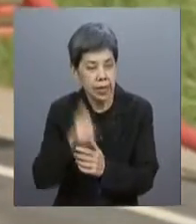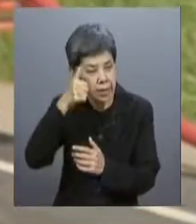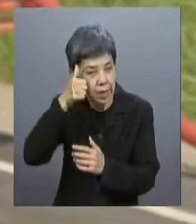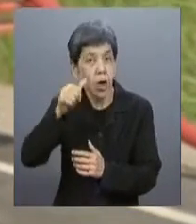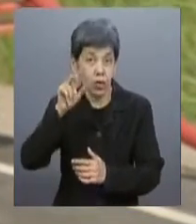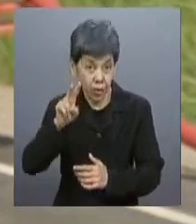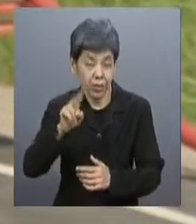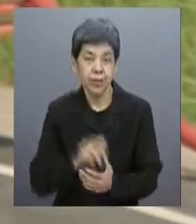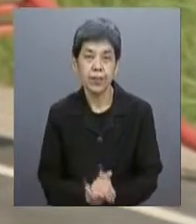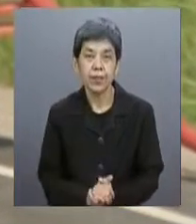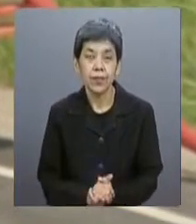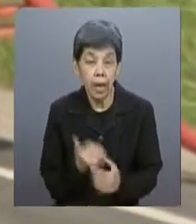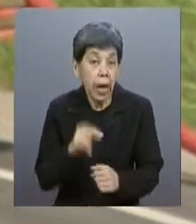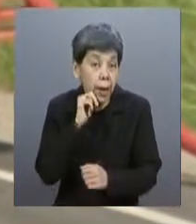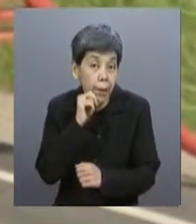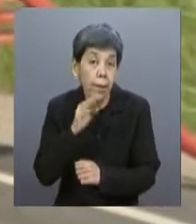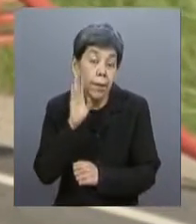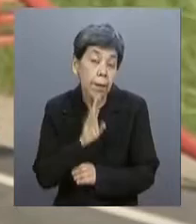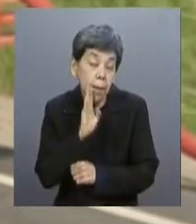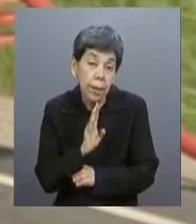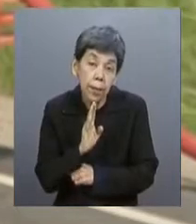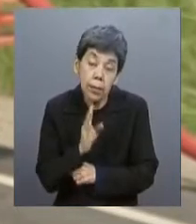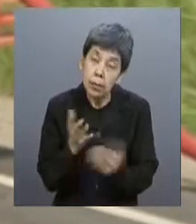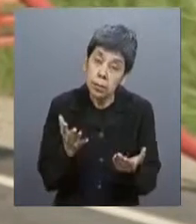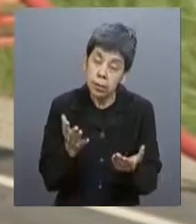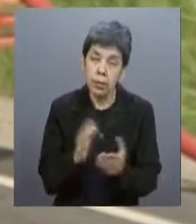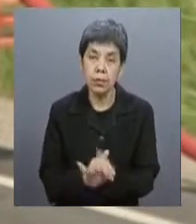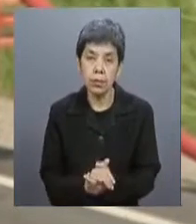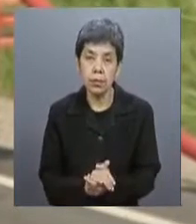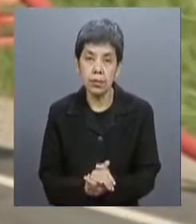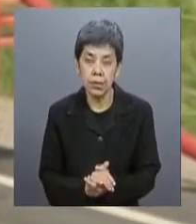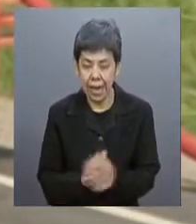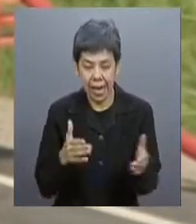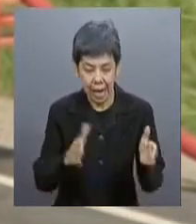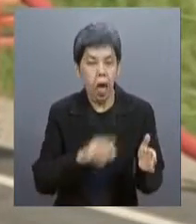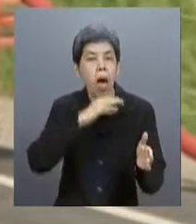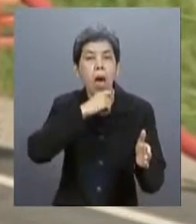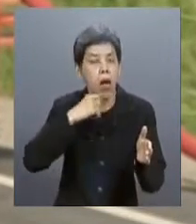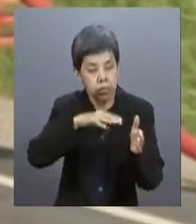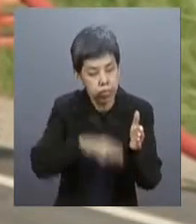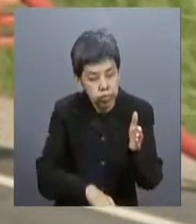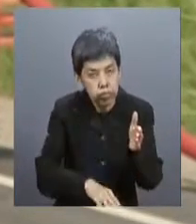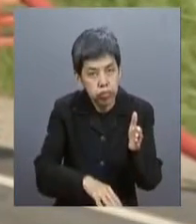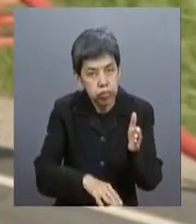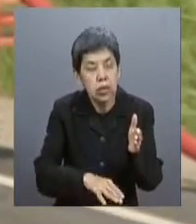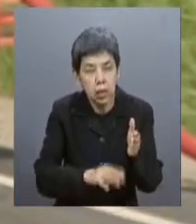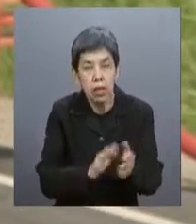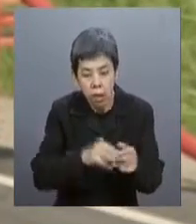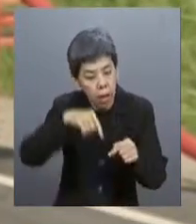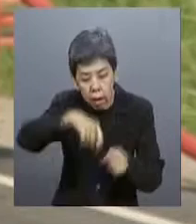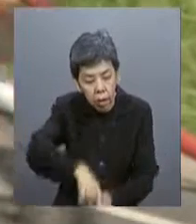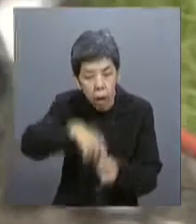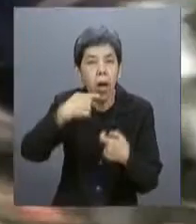แล้วครับ ตอนนี้น้ำบาดาลเราแห้งขอดใช่ไหมครับบ่อแรก ครับบ่อแรกก็แห้งแต่นี้มันหย่อนสมิร์ทลงไปไม่ได้น